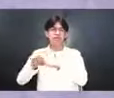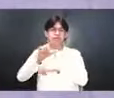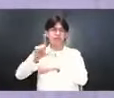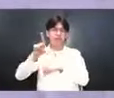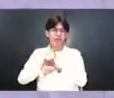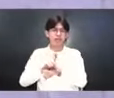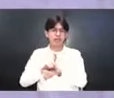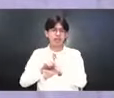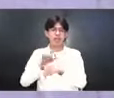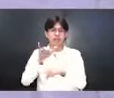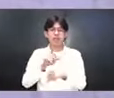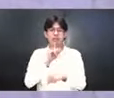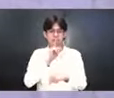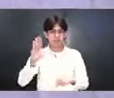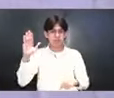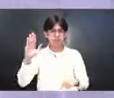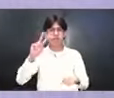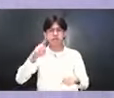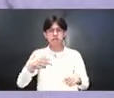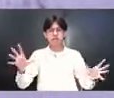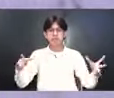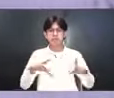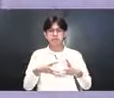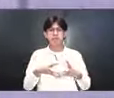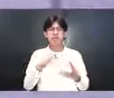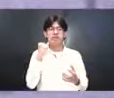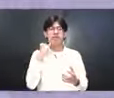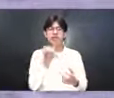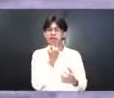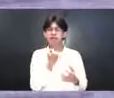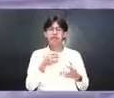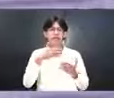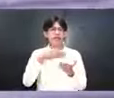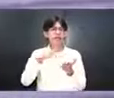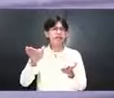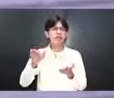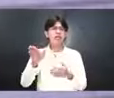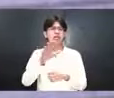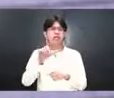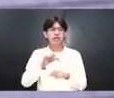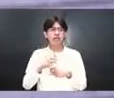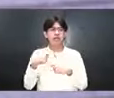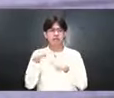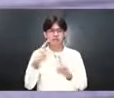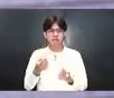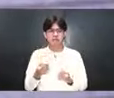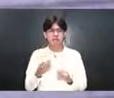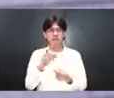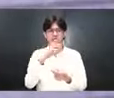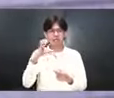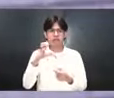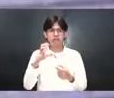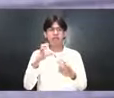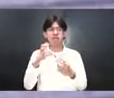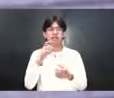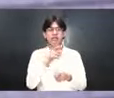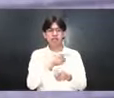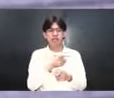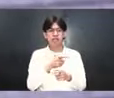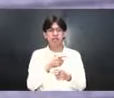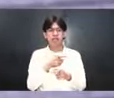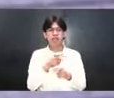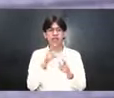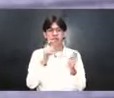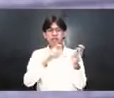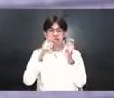pangako. Yung pangalawa, yung mga pinaalis sa lupang pangako 600 years after they are in Babylon. Sila ay